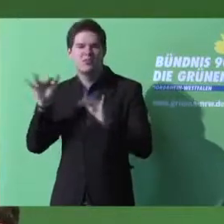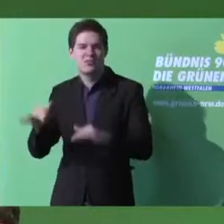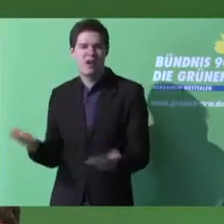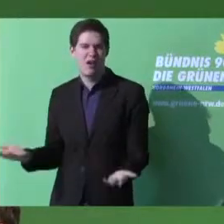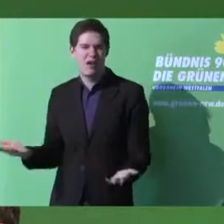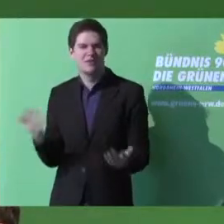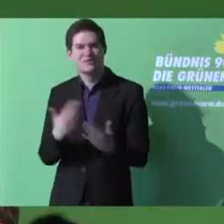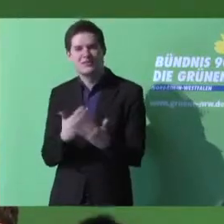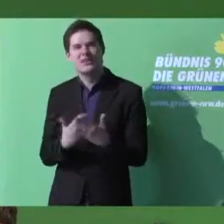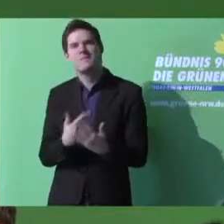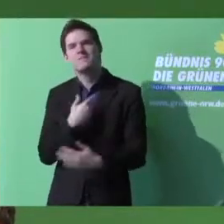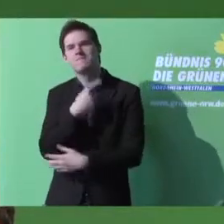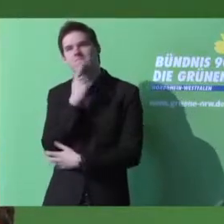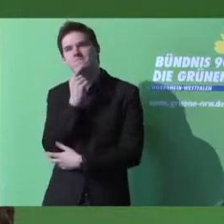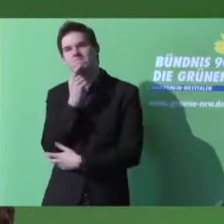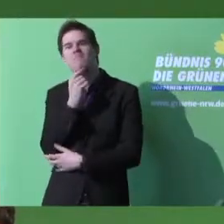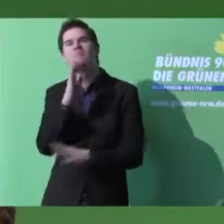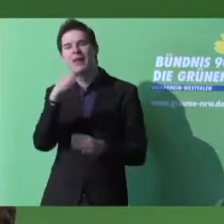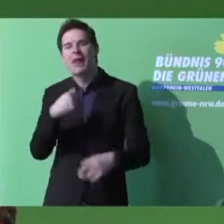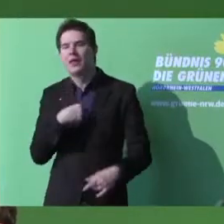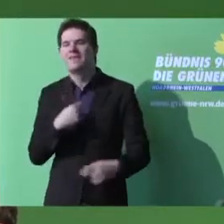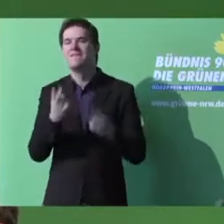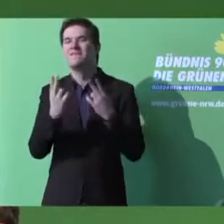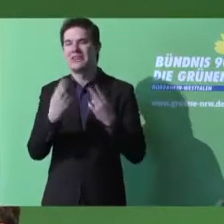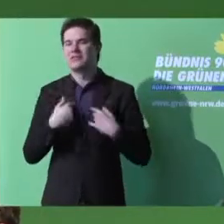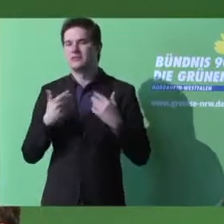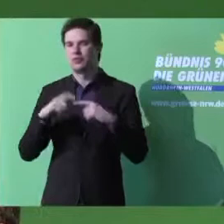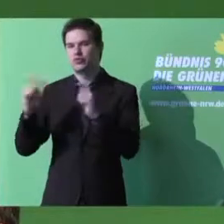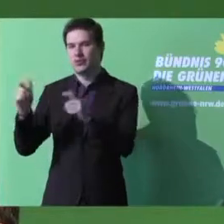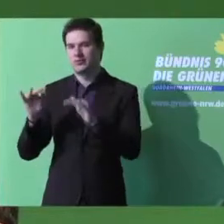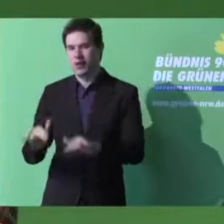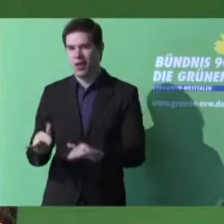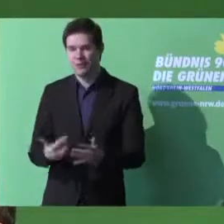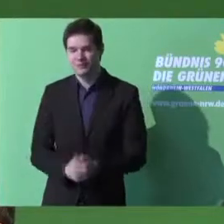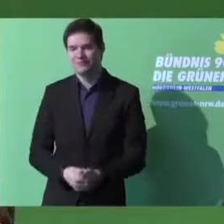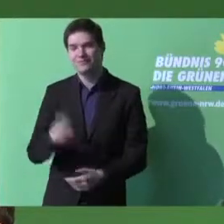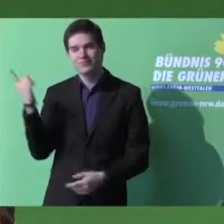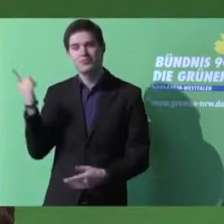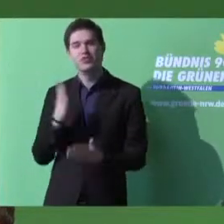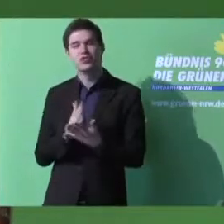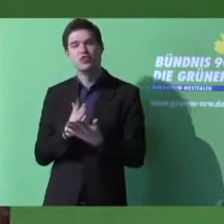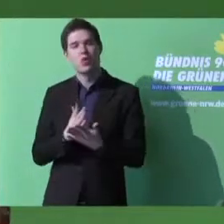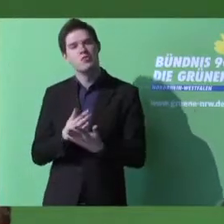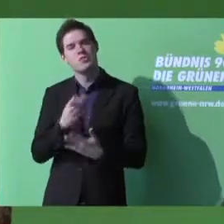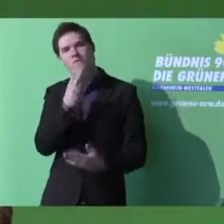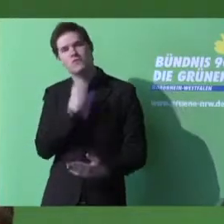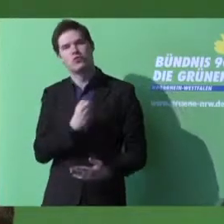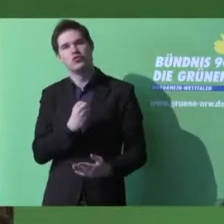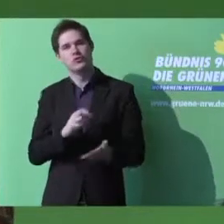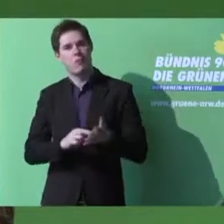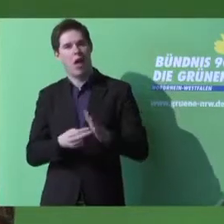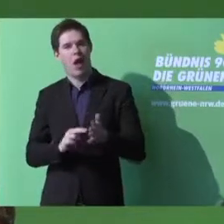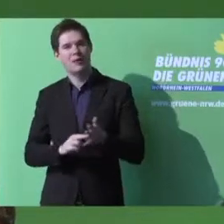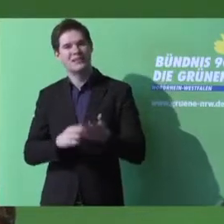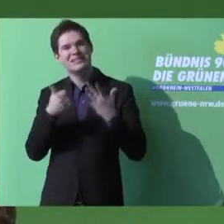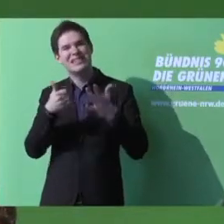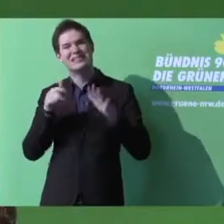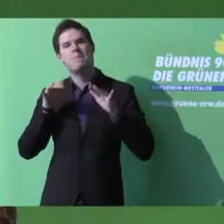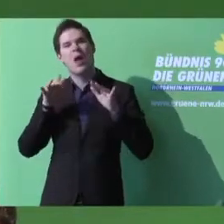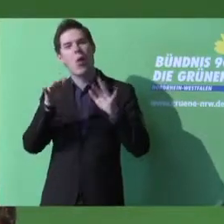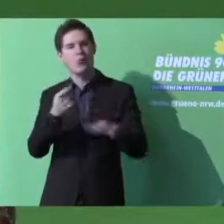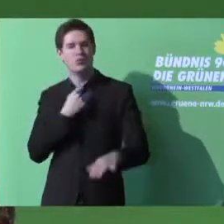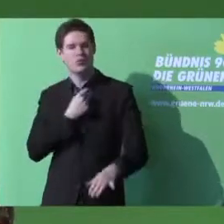dir was viel Wichtigeres. Ihr wollt 6 Millionen Stimmen in diesen Bundestagswahlkampf